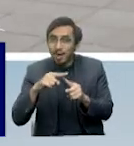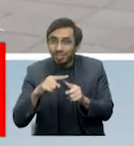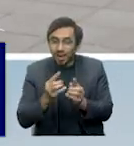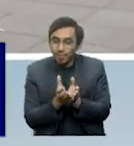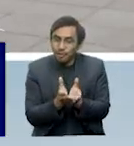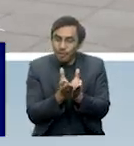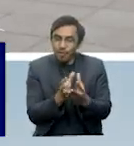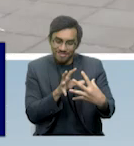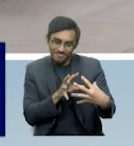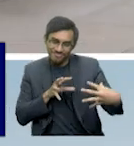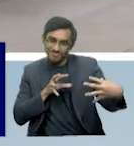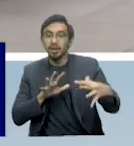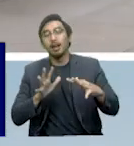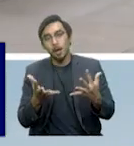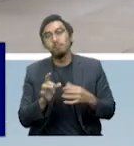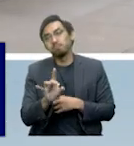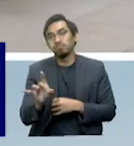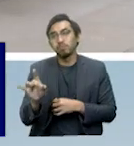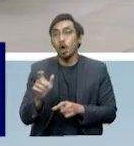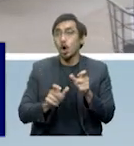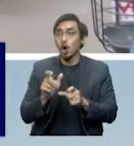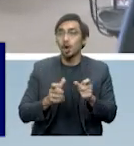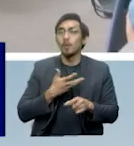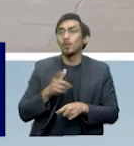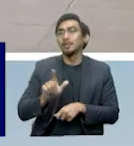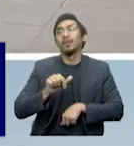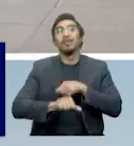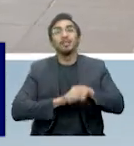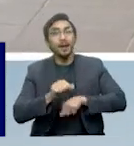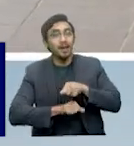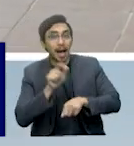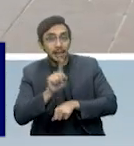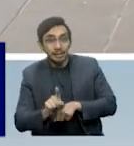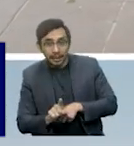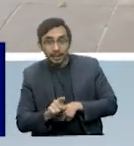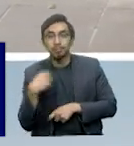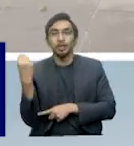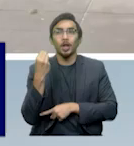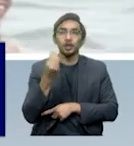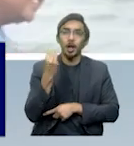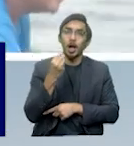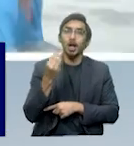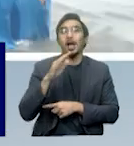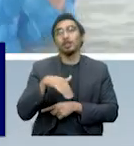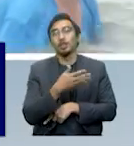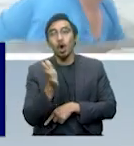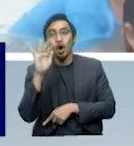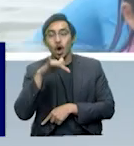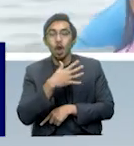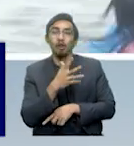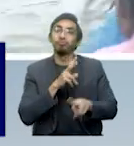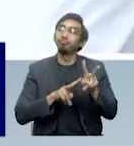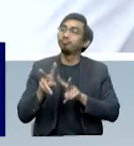para wisatawan bisa menyewa sepeda listrik untuk digunakan berkeliling di kawasan pantai di sini. Dan juga pemirsa dapat kami